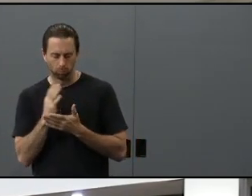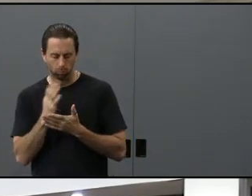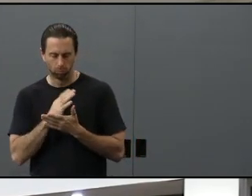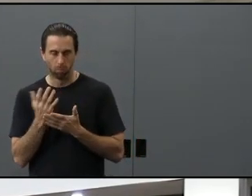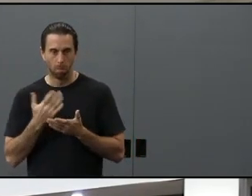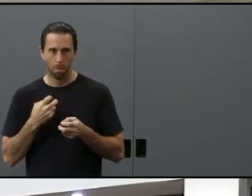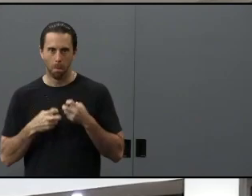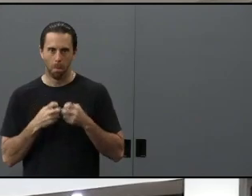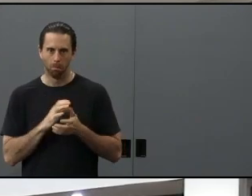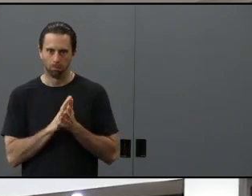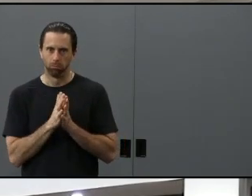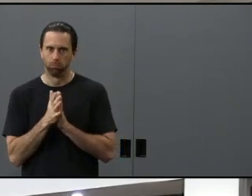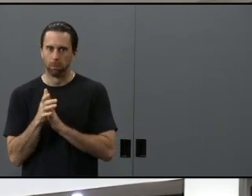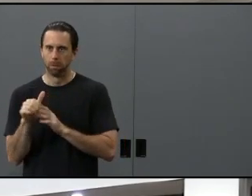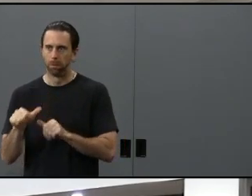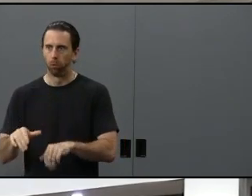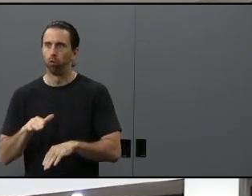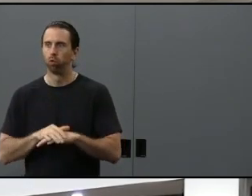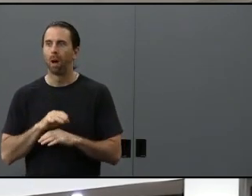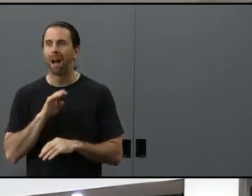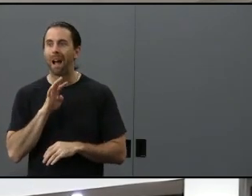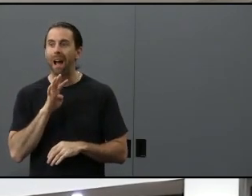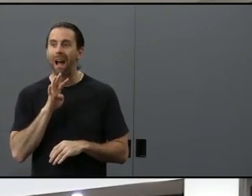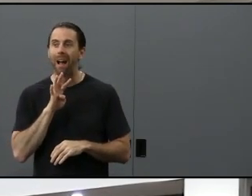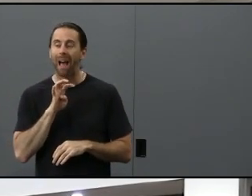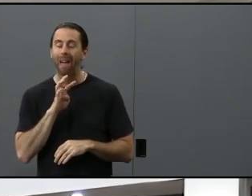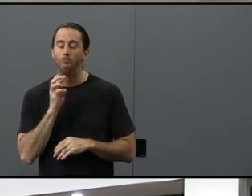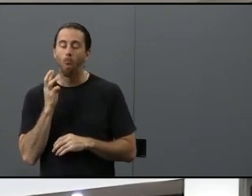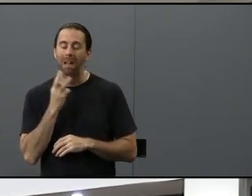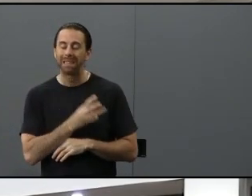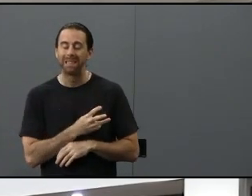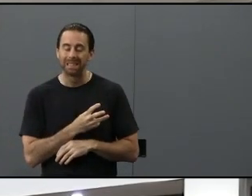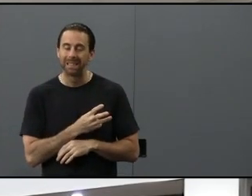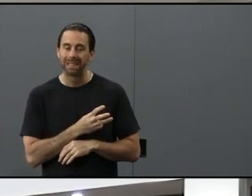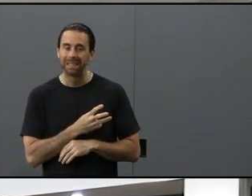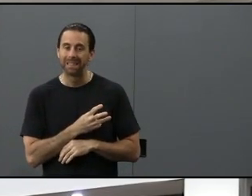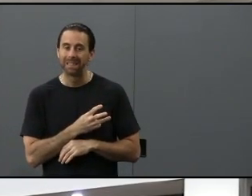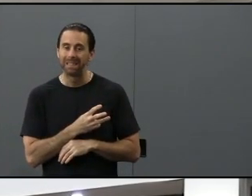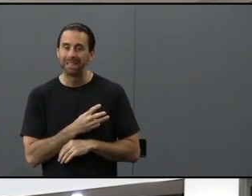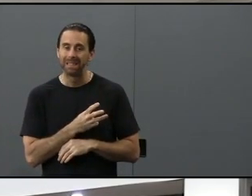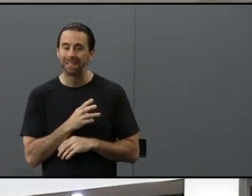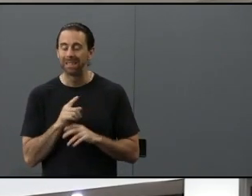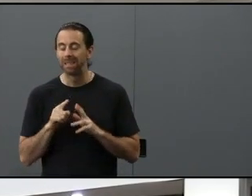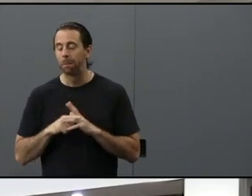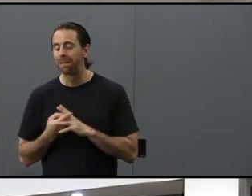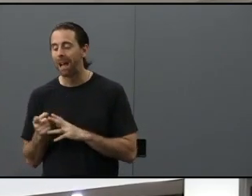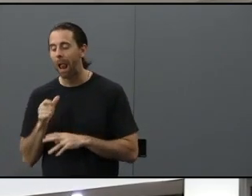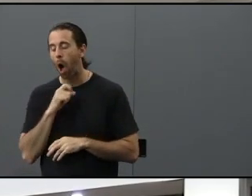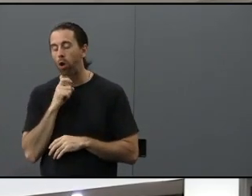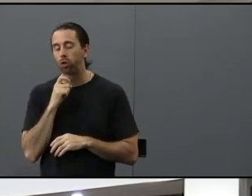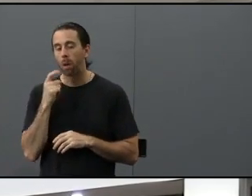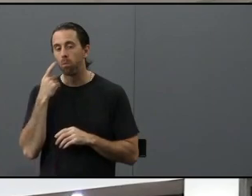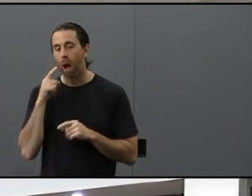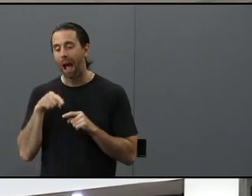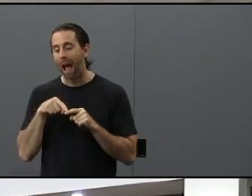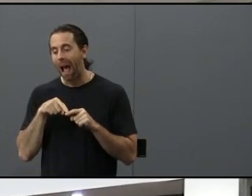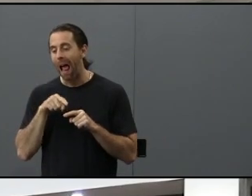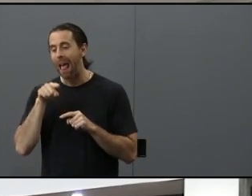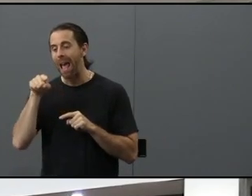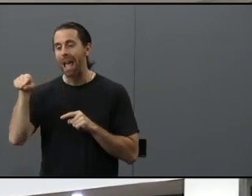en plus grave au niveau de la 40 Ouest à partir de La Rochelle pour aller à la